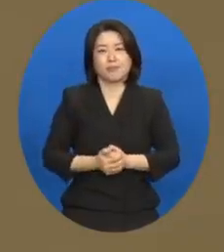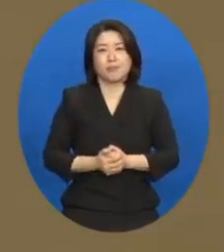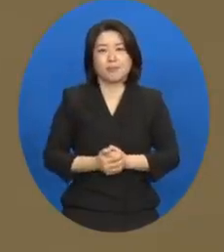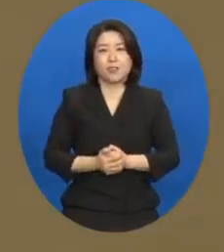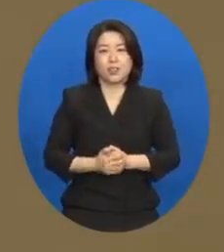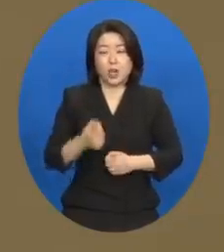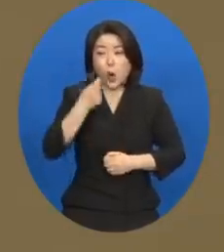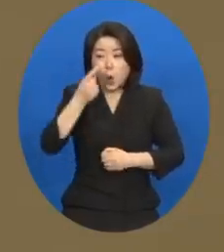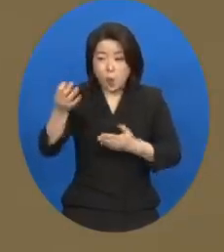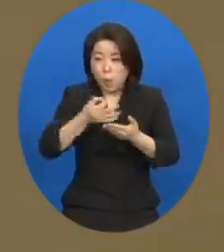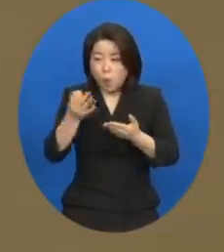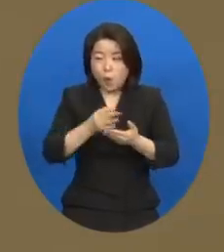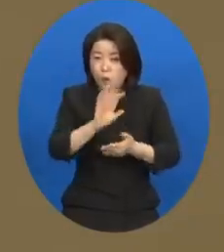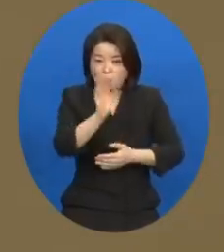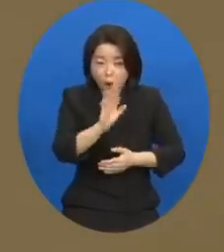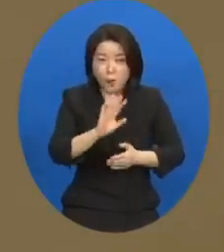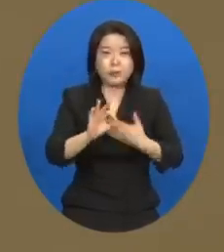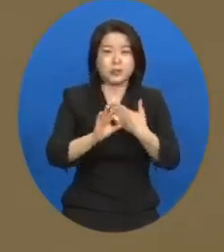월급 안 받으면